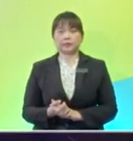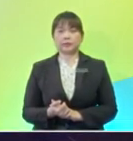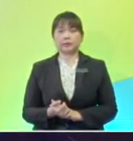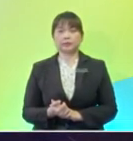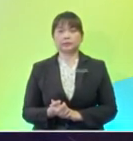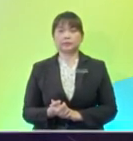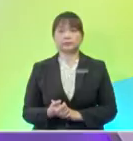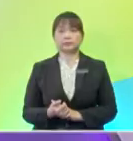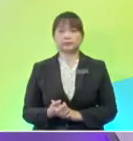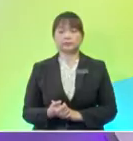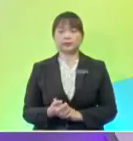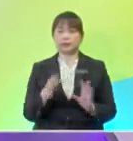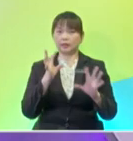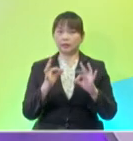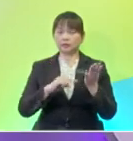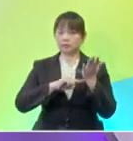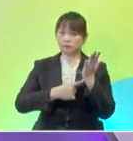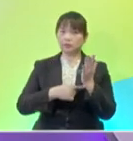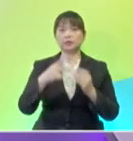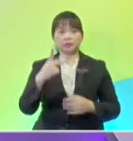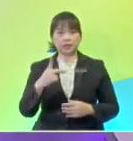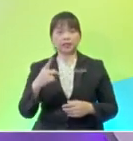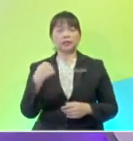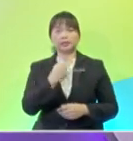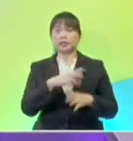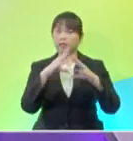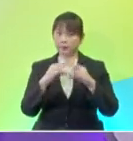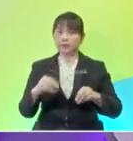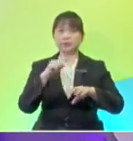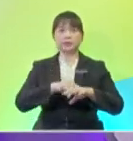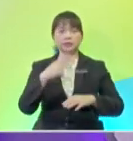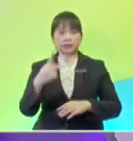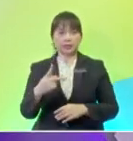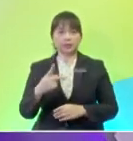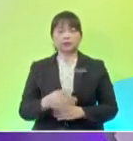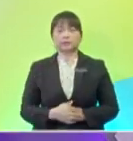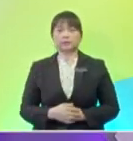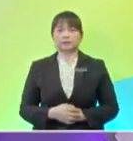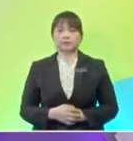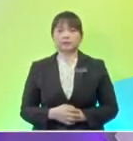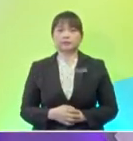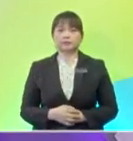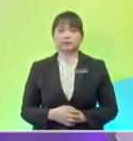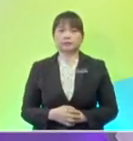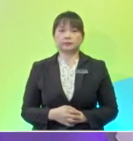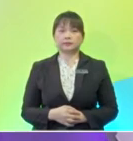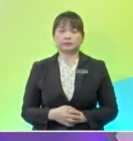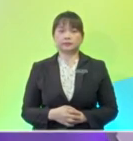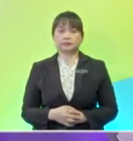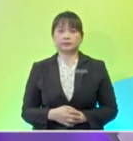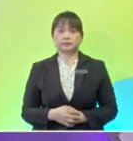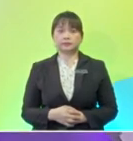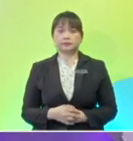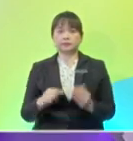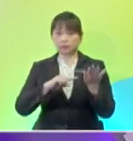dari G kita mesti habis dari kaki betul ini pembuka dia ini penutupnya Oke jadi mulih